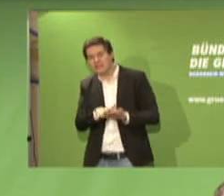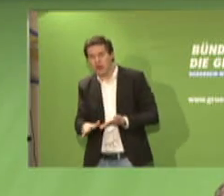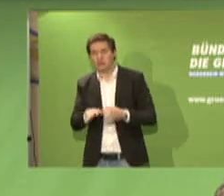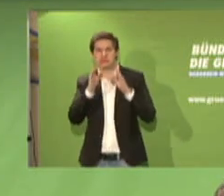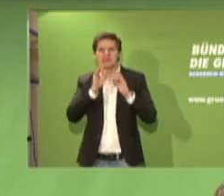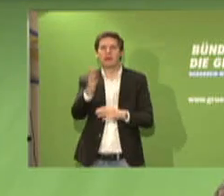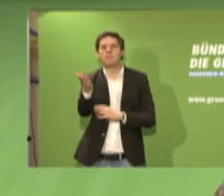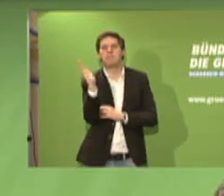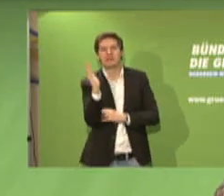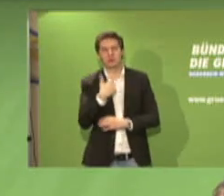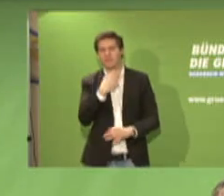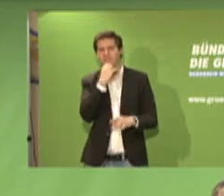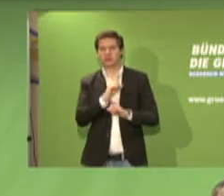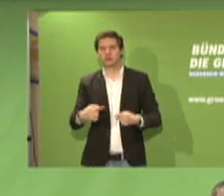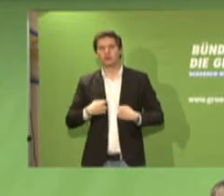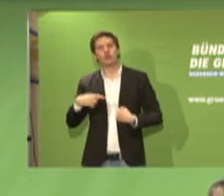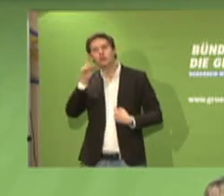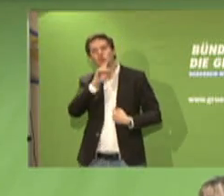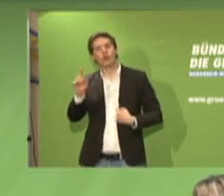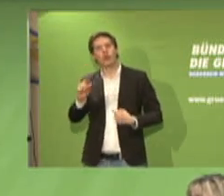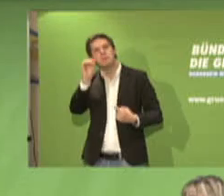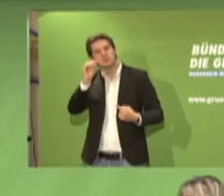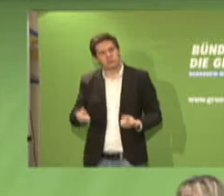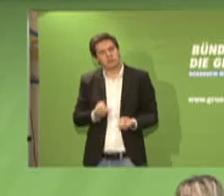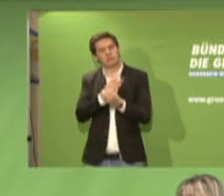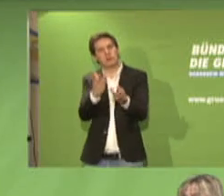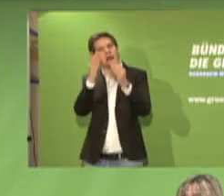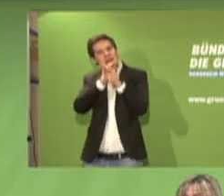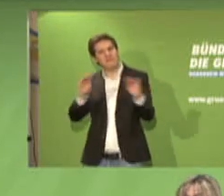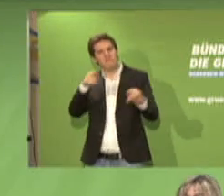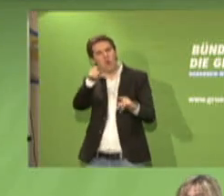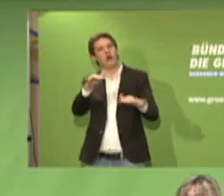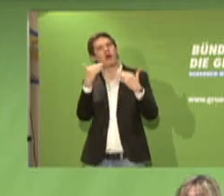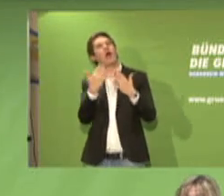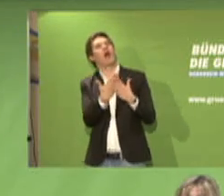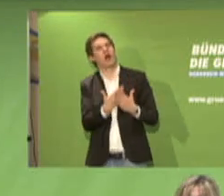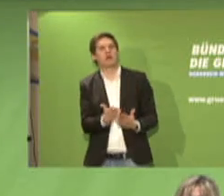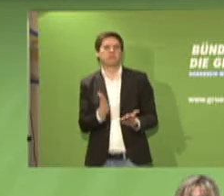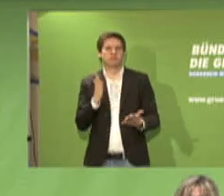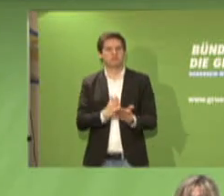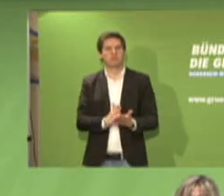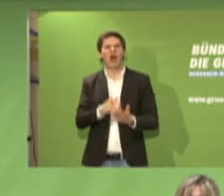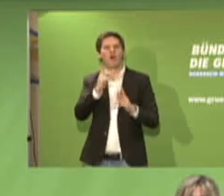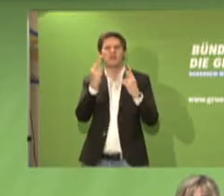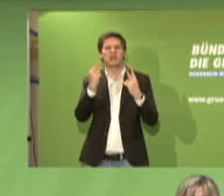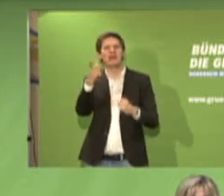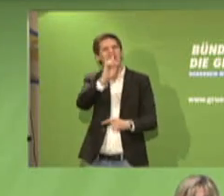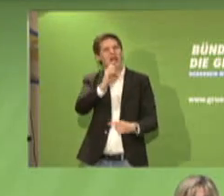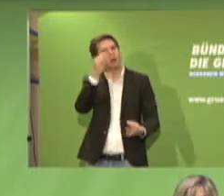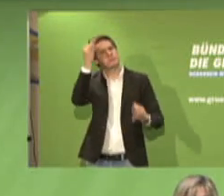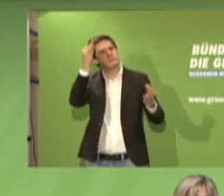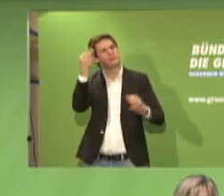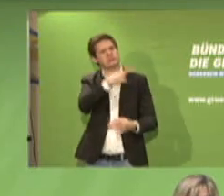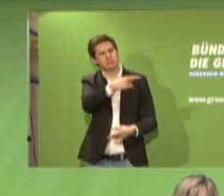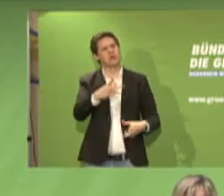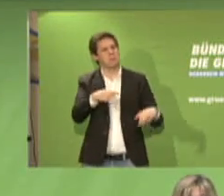machen, sondern das war so ein bisschen, um Aufmerksamkeit nochmal zu haben und auch nochmal ein bisschen Wertschätzung für Kreativität und